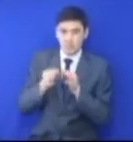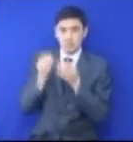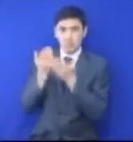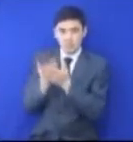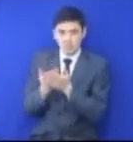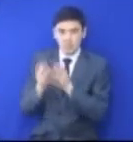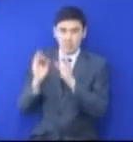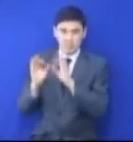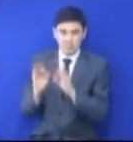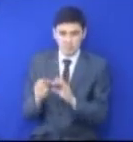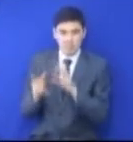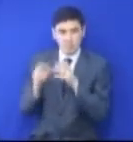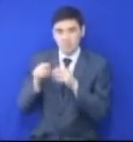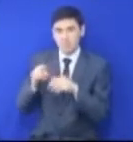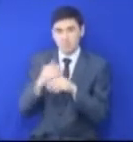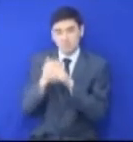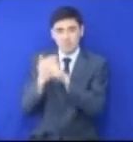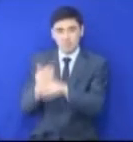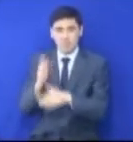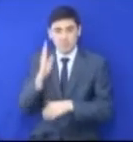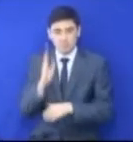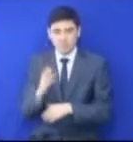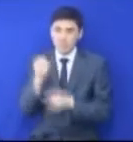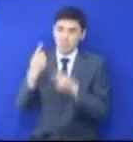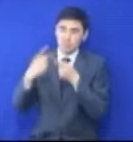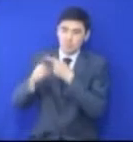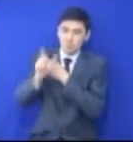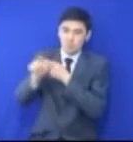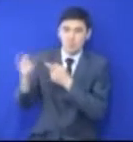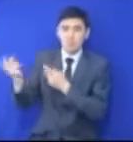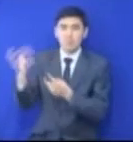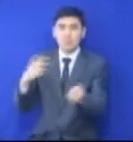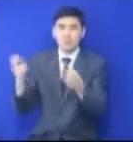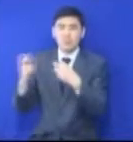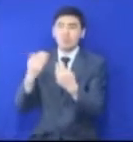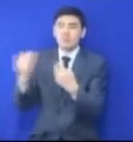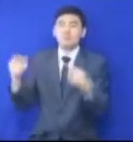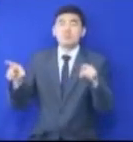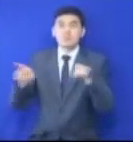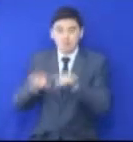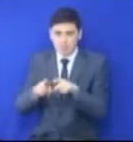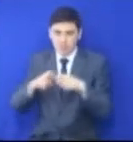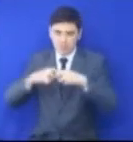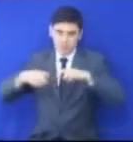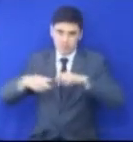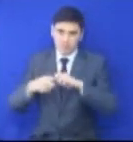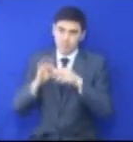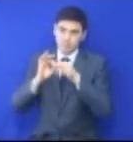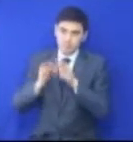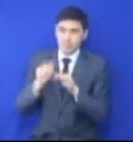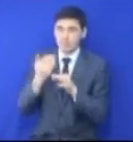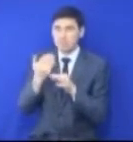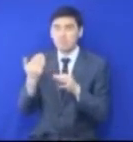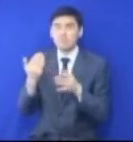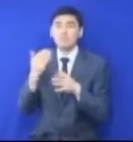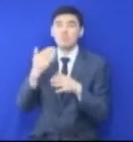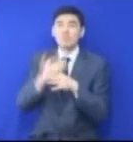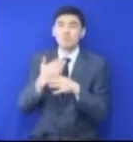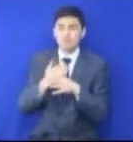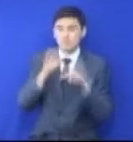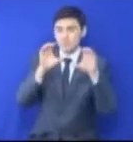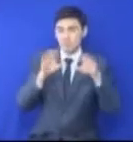оказана квалифицированная правовая помощь всем обратившимся гражданам. Ими были даны соответствующие консультации и разъяснены нормы